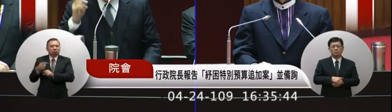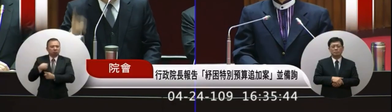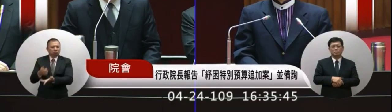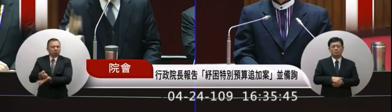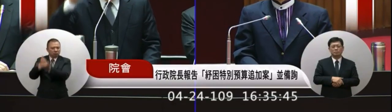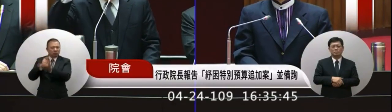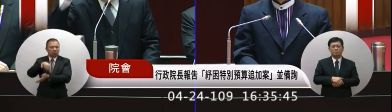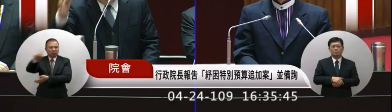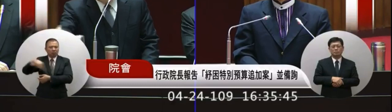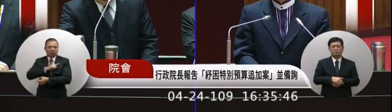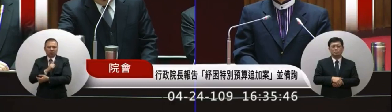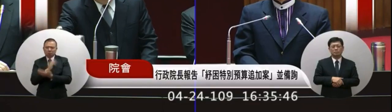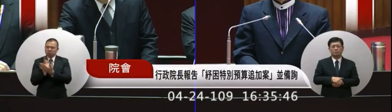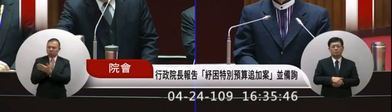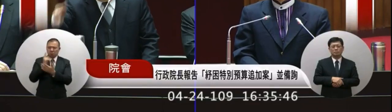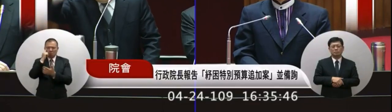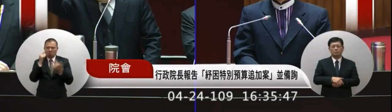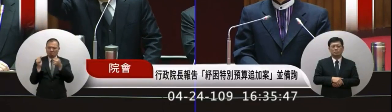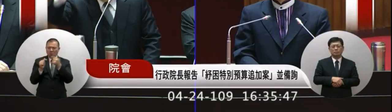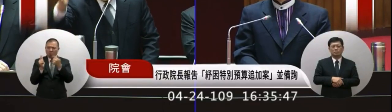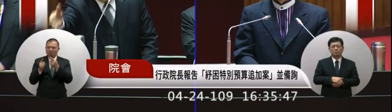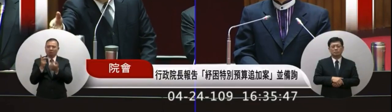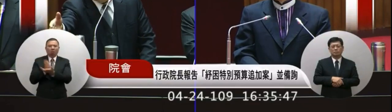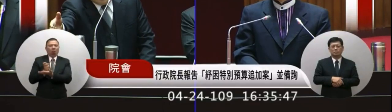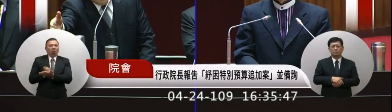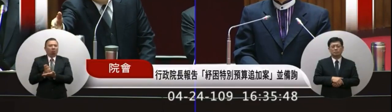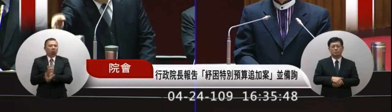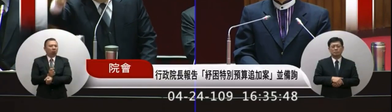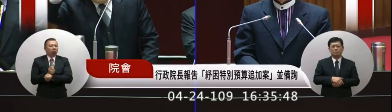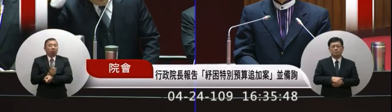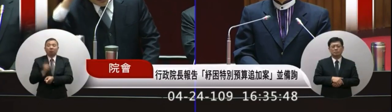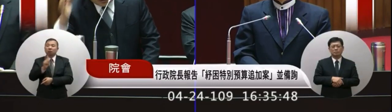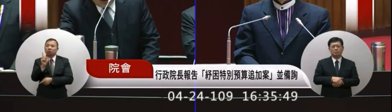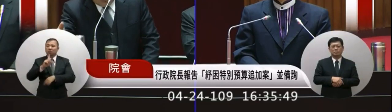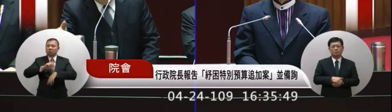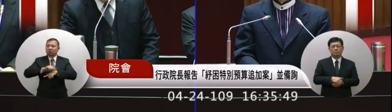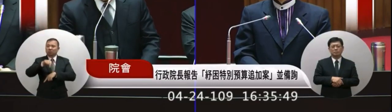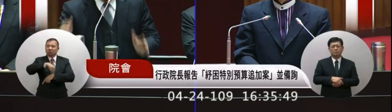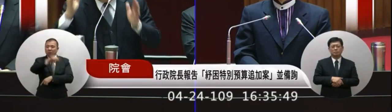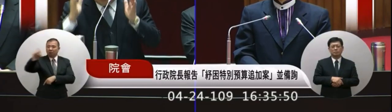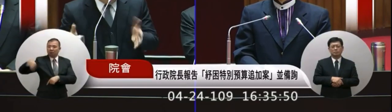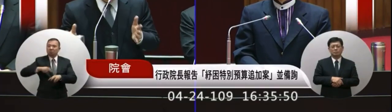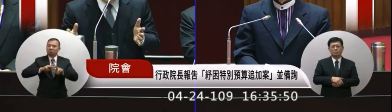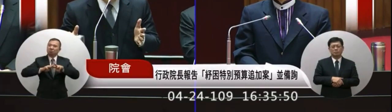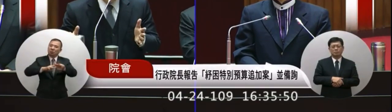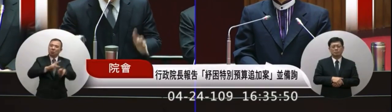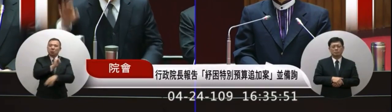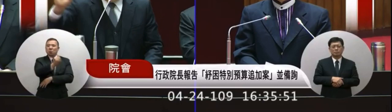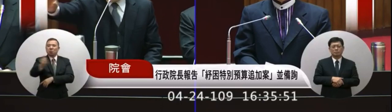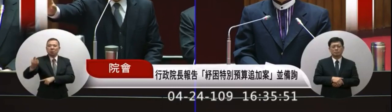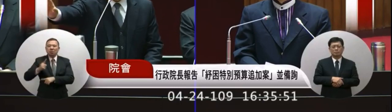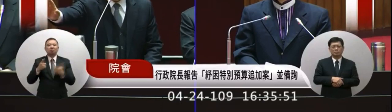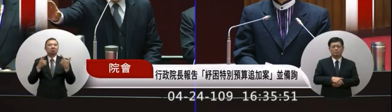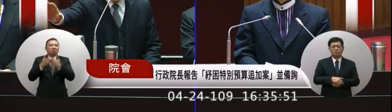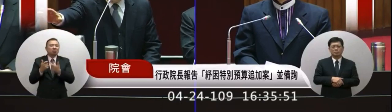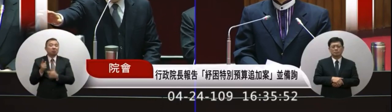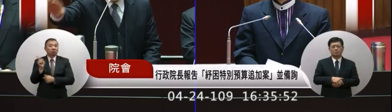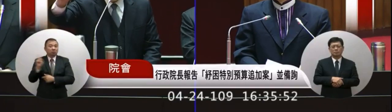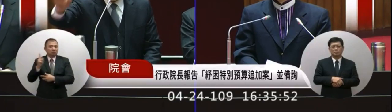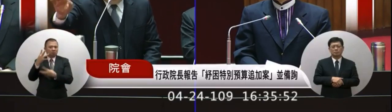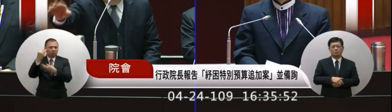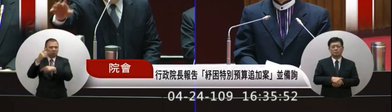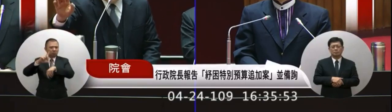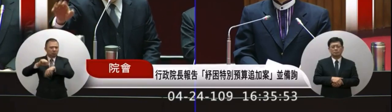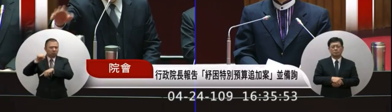估，所以什么时候啊可以出来，什么时候。要封城，台市都应该